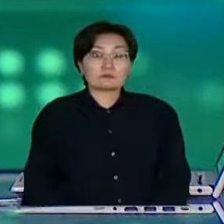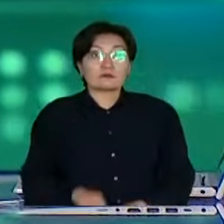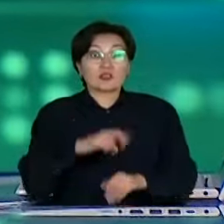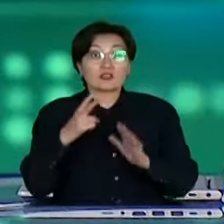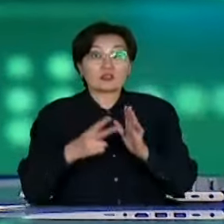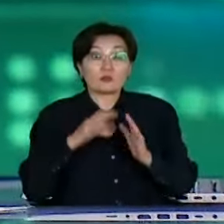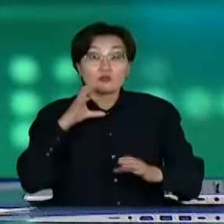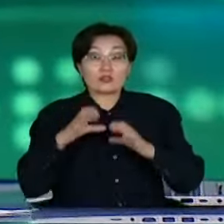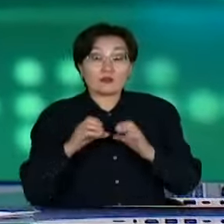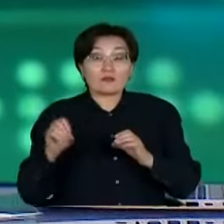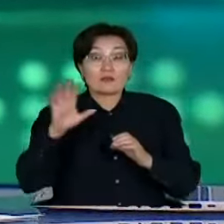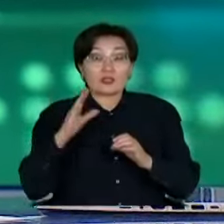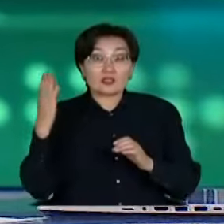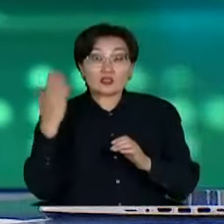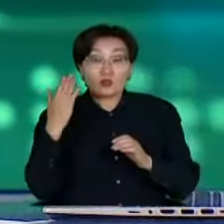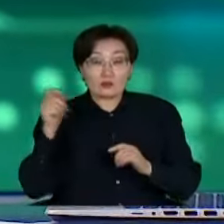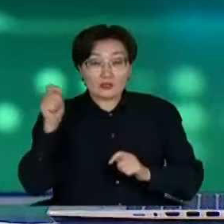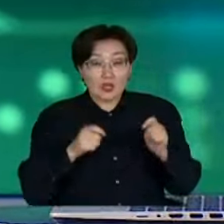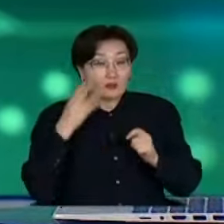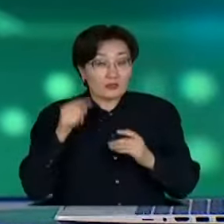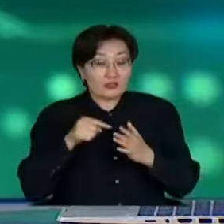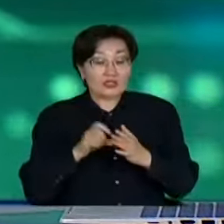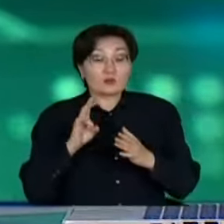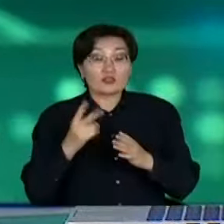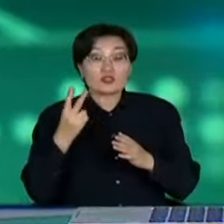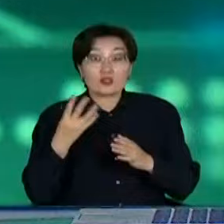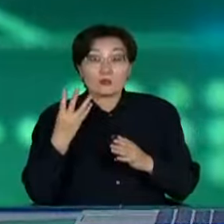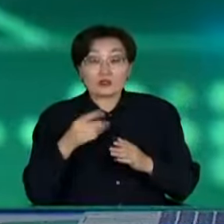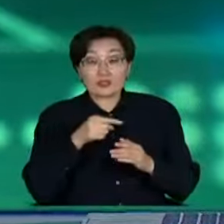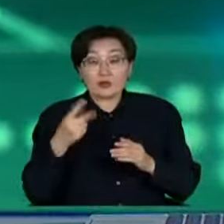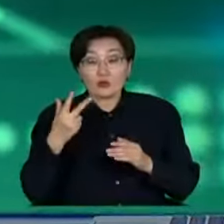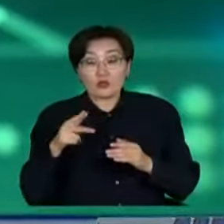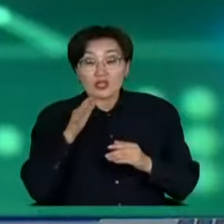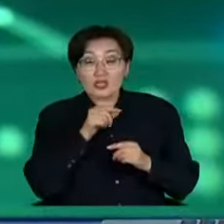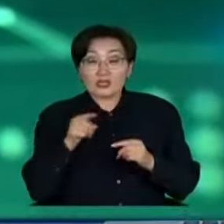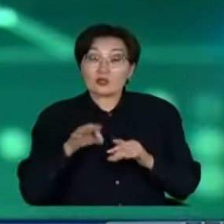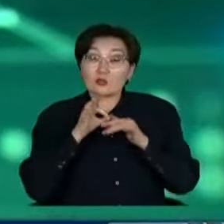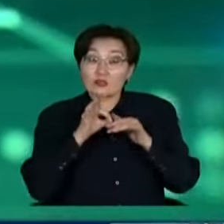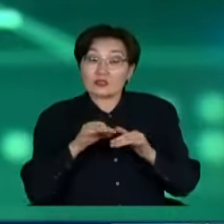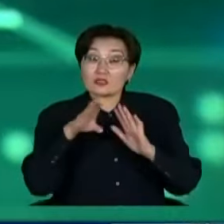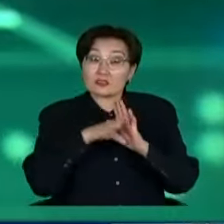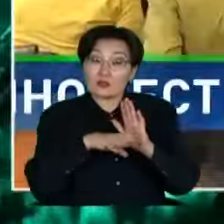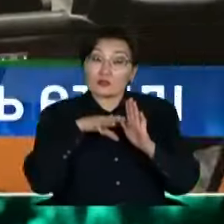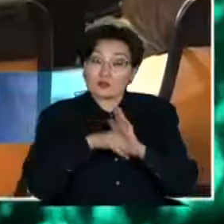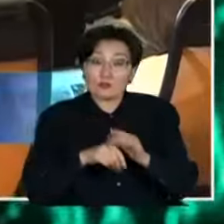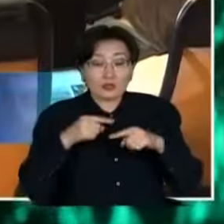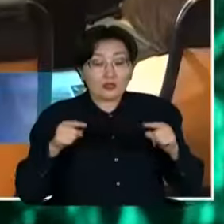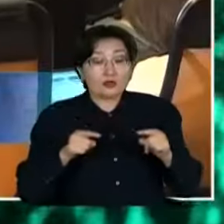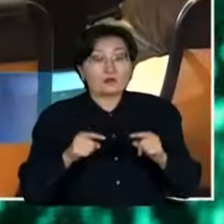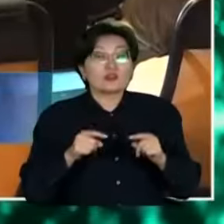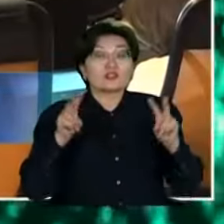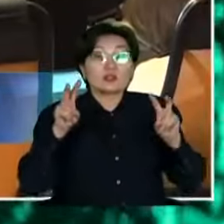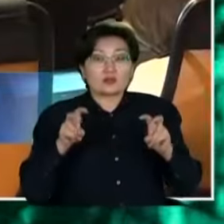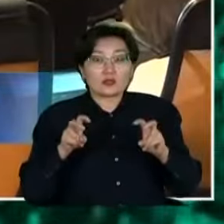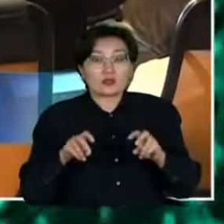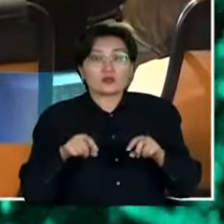17-ші халықаралық Евразия кинофестивалі биыл Алматыда қарашаның 24-і мен 30-ы аралығында өтеді. Бағдарлама аясында түрлі бағыттағы әрі